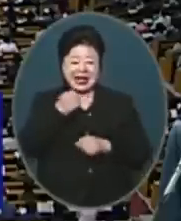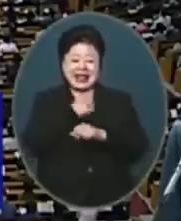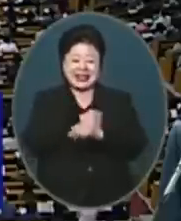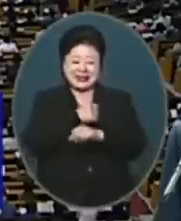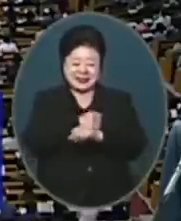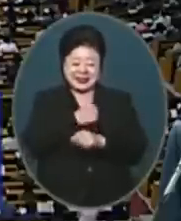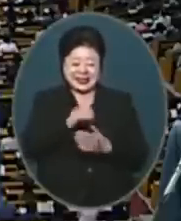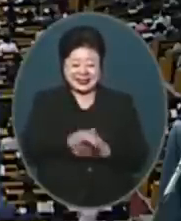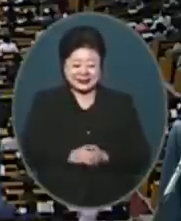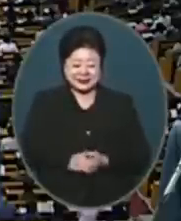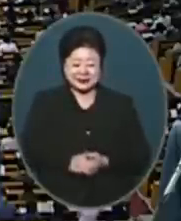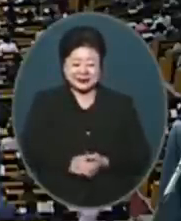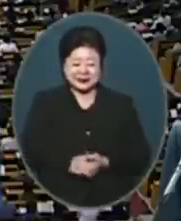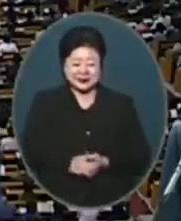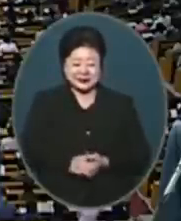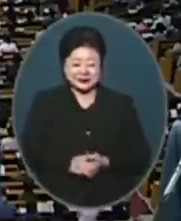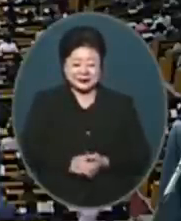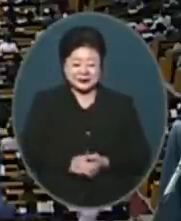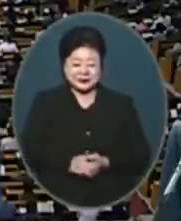하였느라.